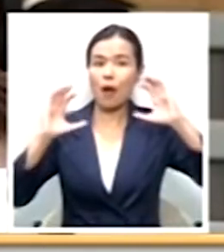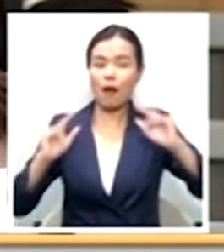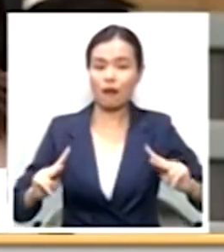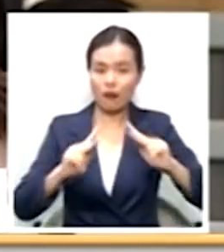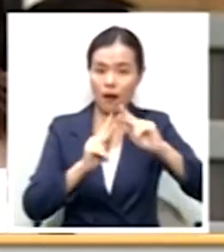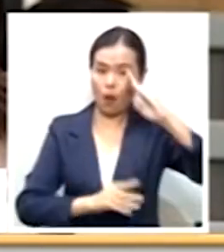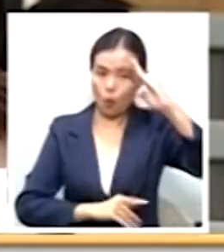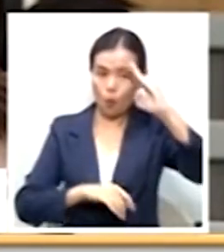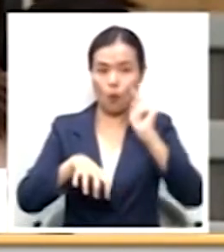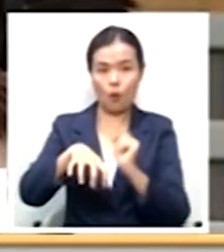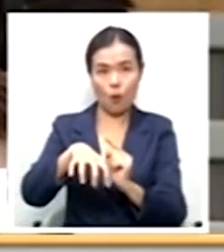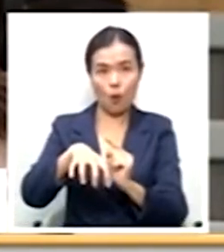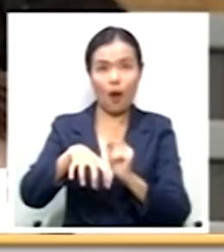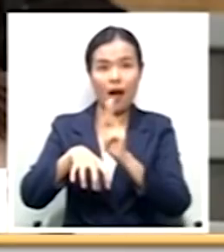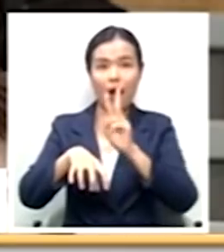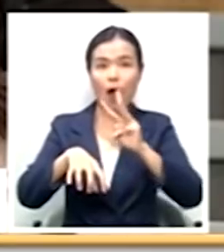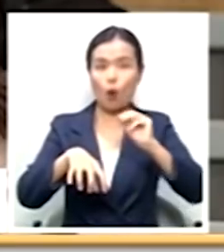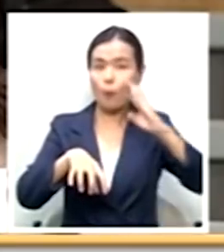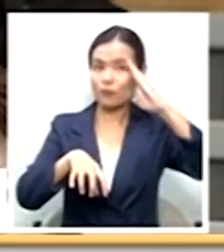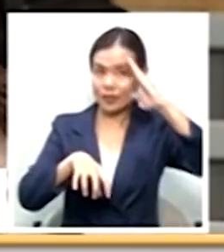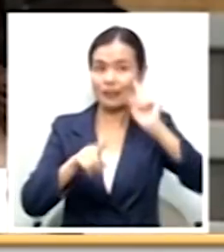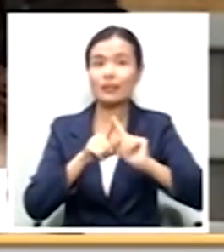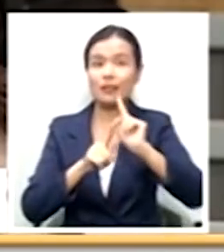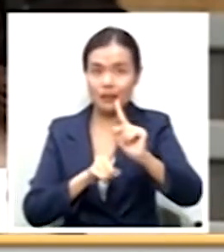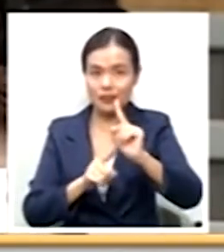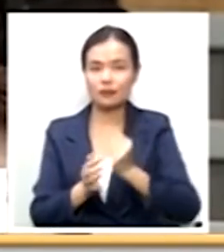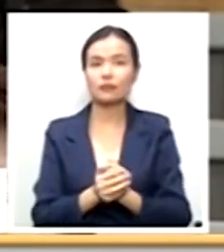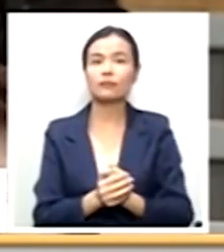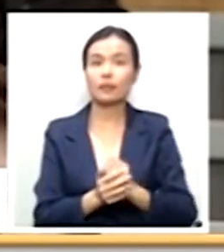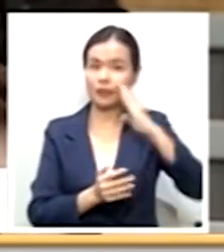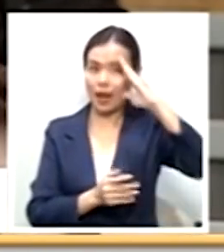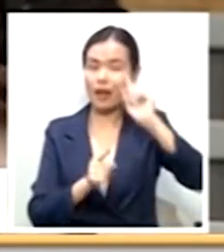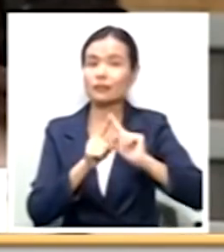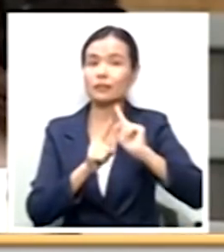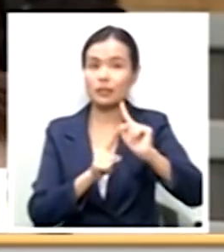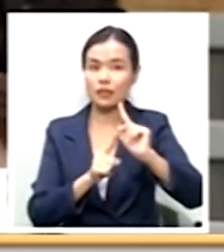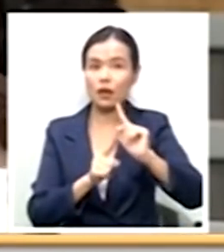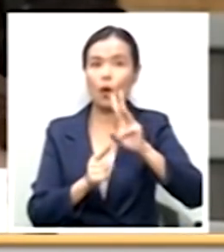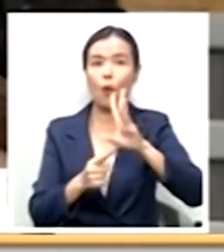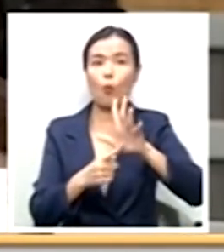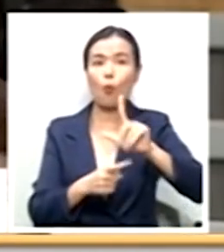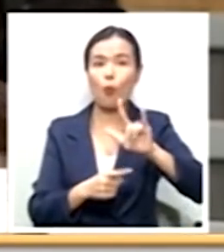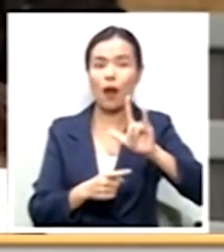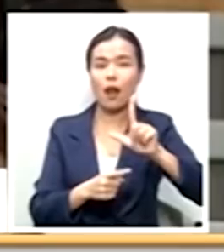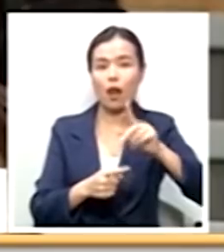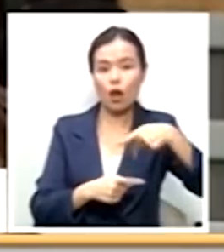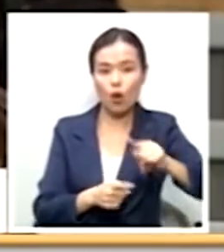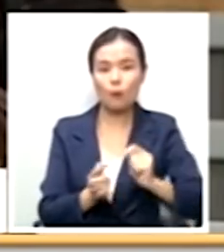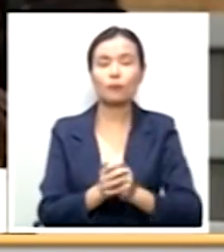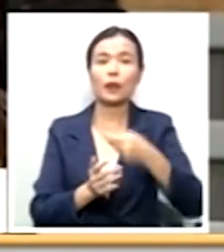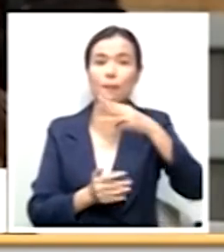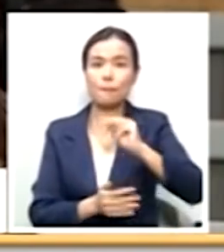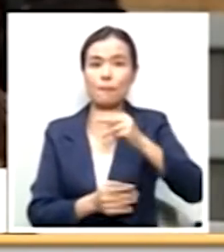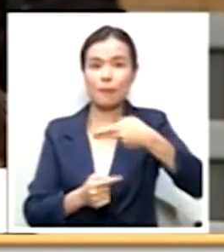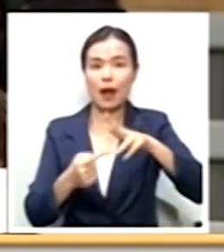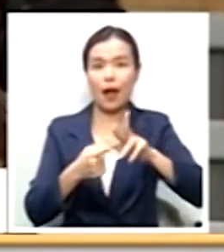ที่เกี่ยวกับกรมทหารราบที่1มหาดเล็กราชวัลลบรักษาพระองค์และกรมทหารราบที่11มหาดเล็กราชวัลลบ